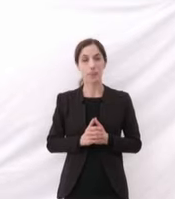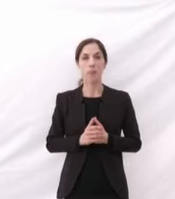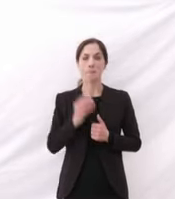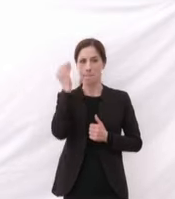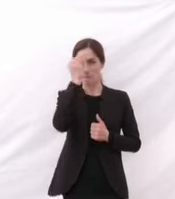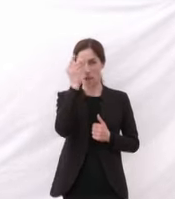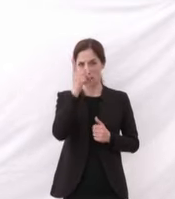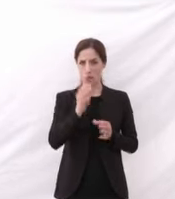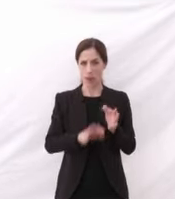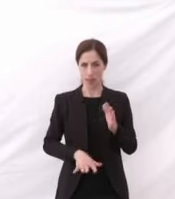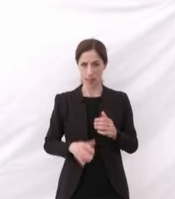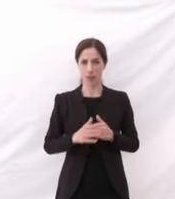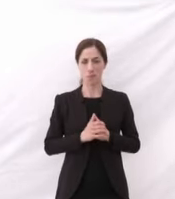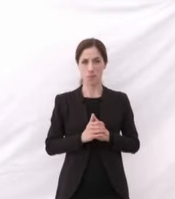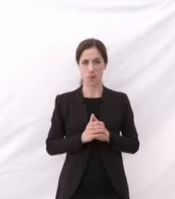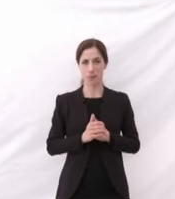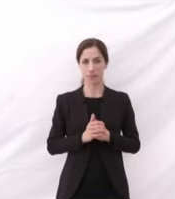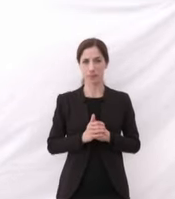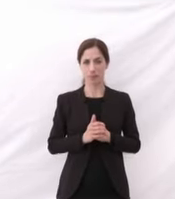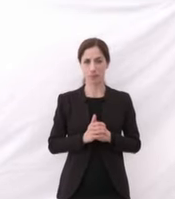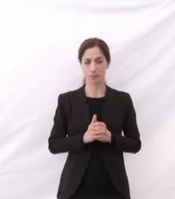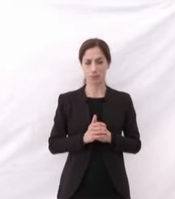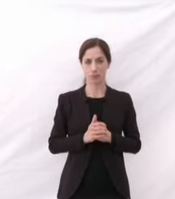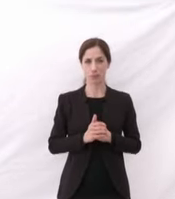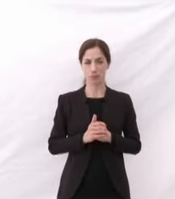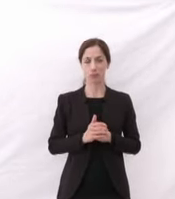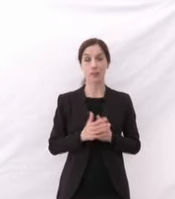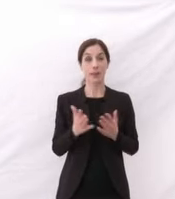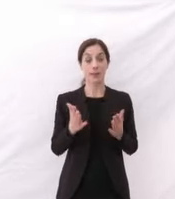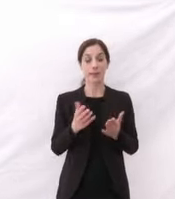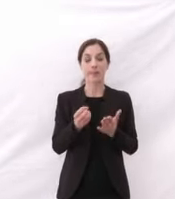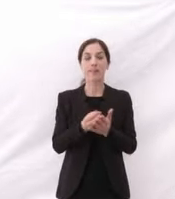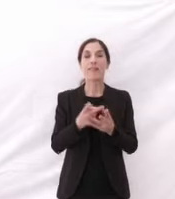un attimo a questo bisogno di verità